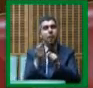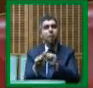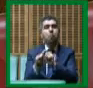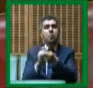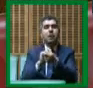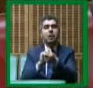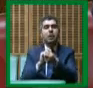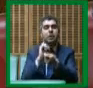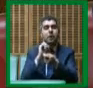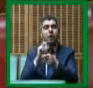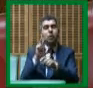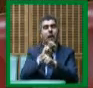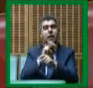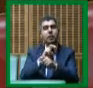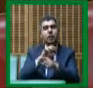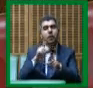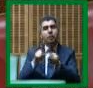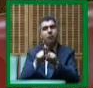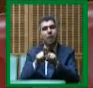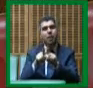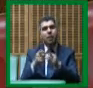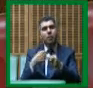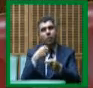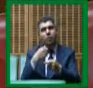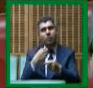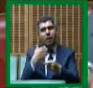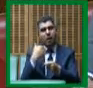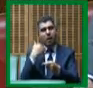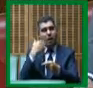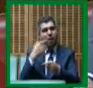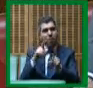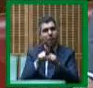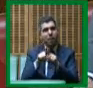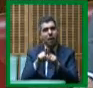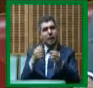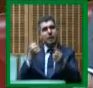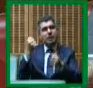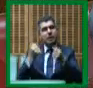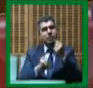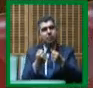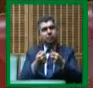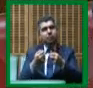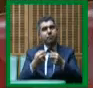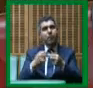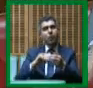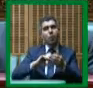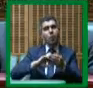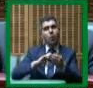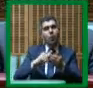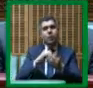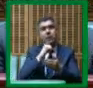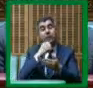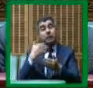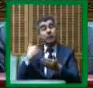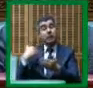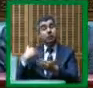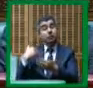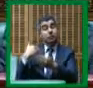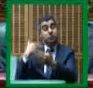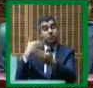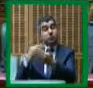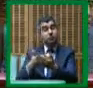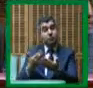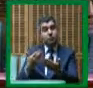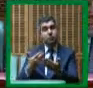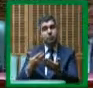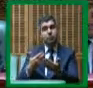ديالهم، باش يدوزوا يخرجوا من ذاك هذاك نوع السيارة اللي كتعرفوه واللي يعني في حالة